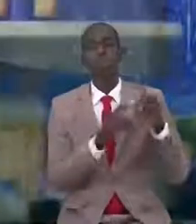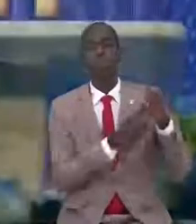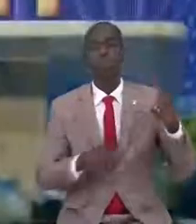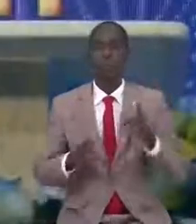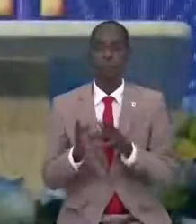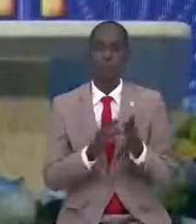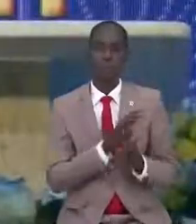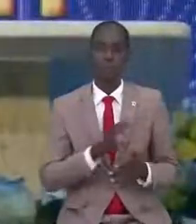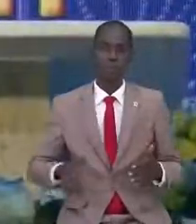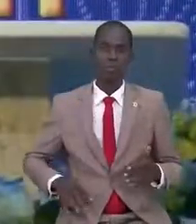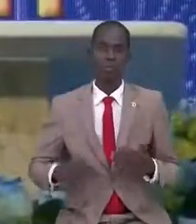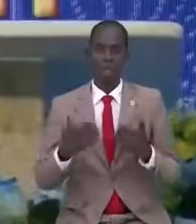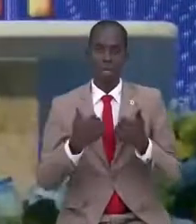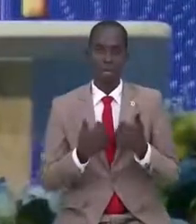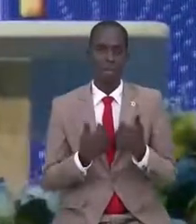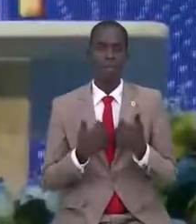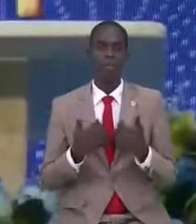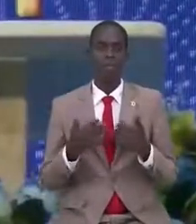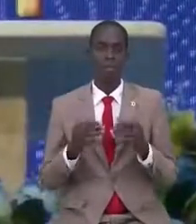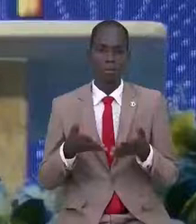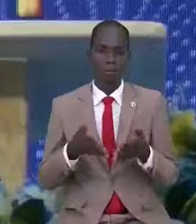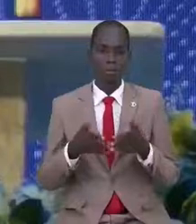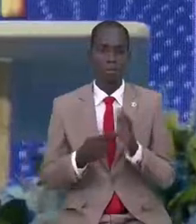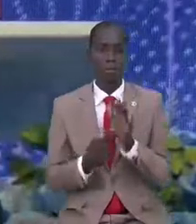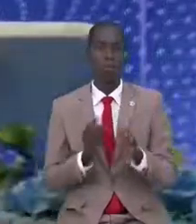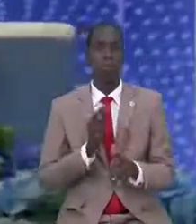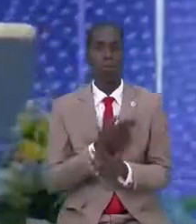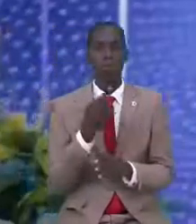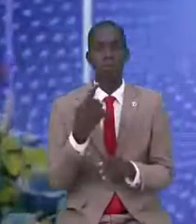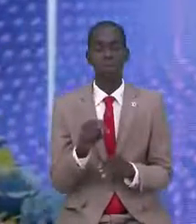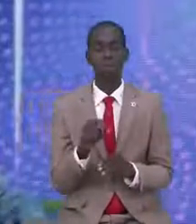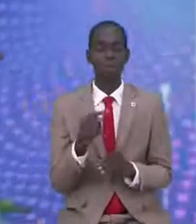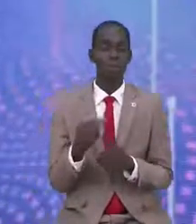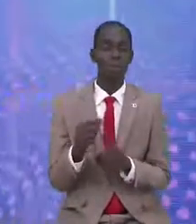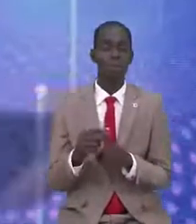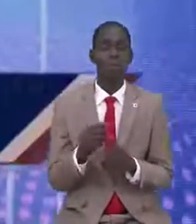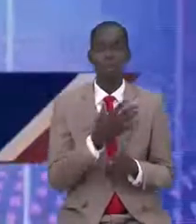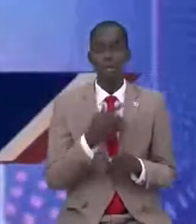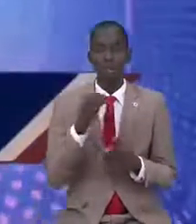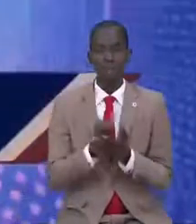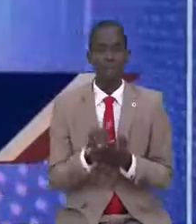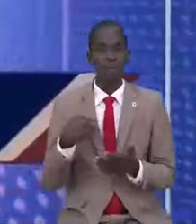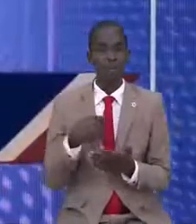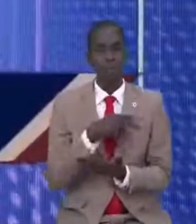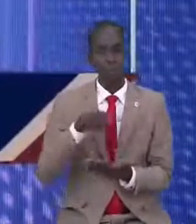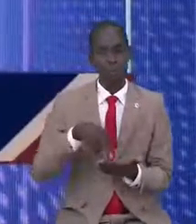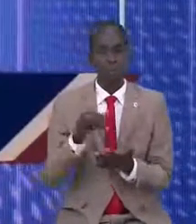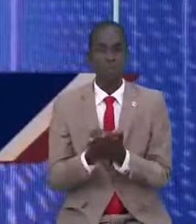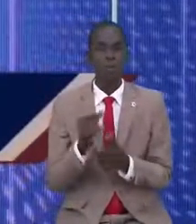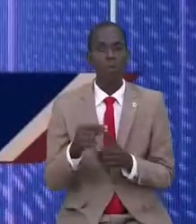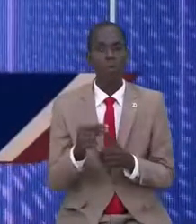Le Seigneur Jésus-Christ nous a laissé la parole. Il dit que nous lisions cette